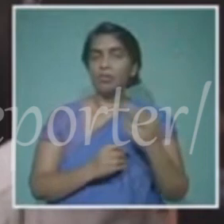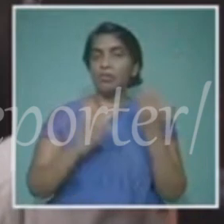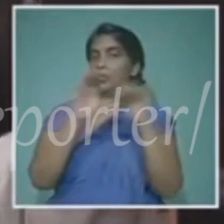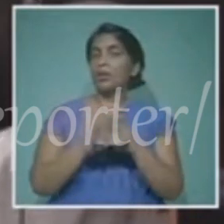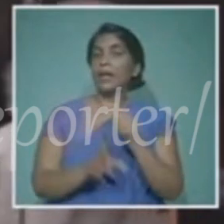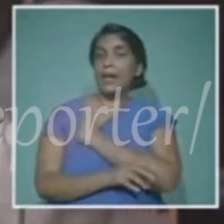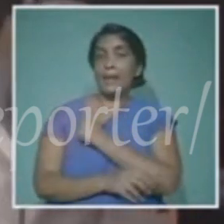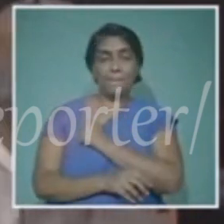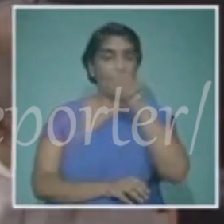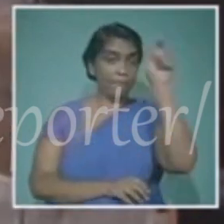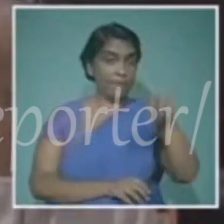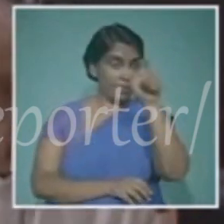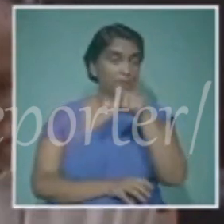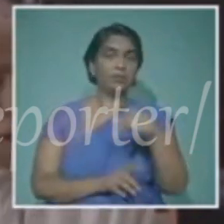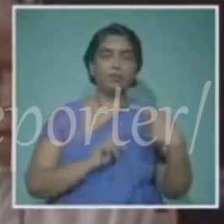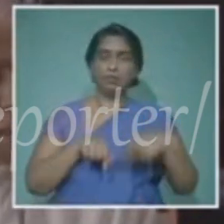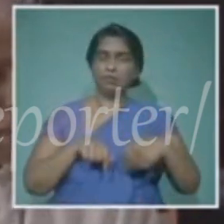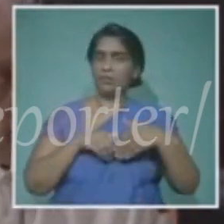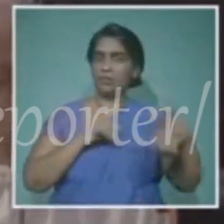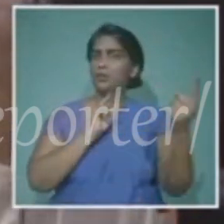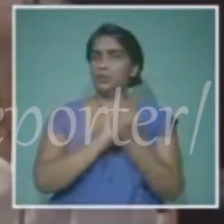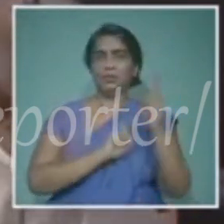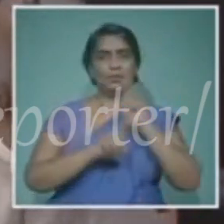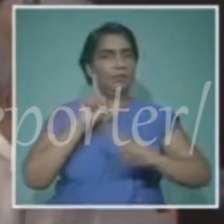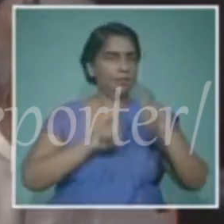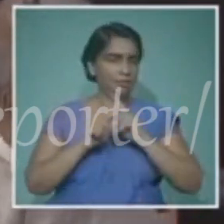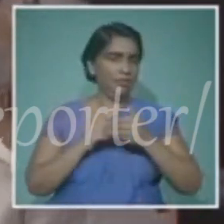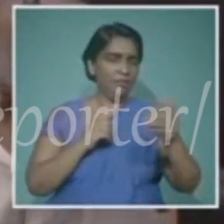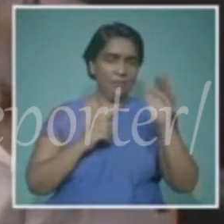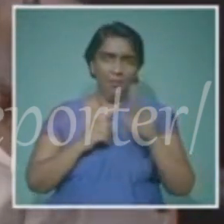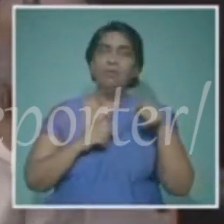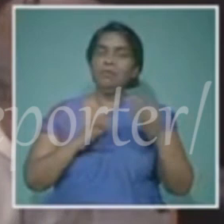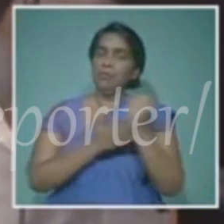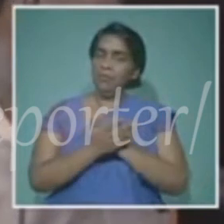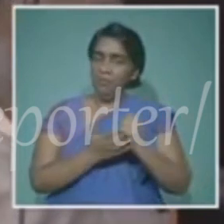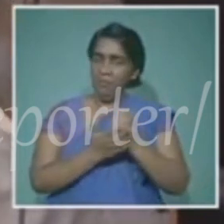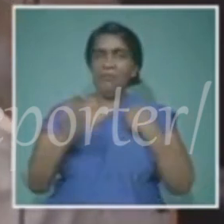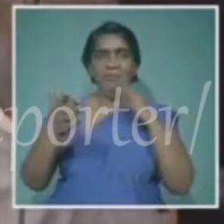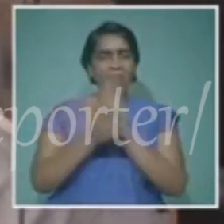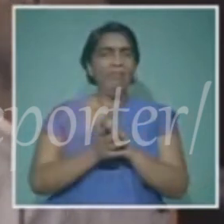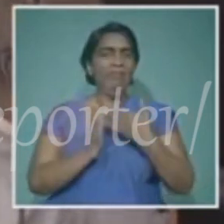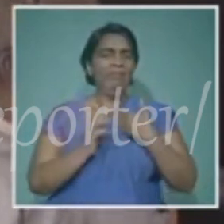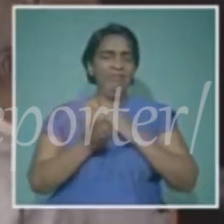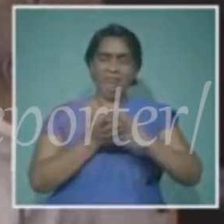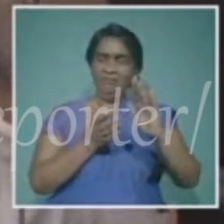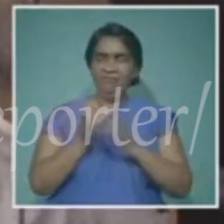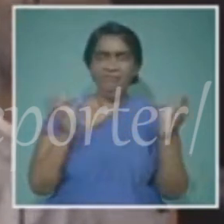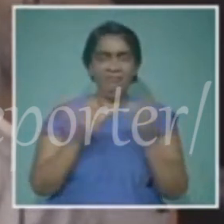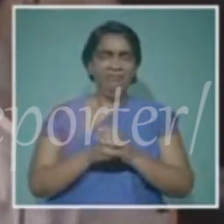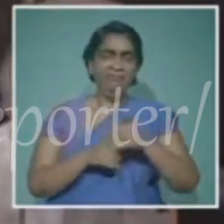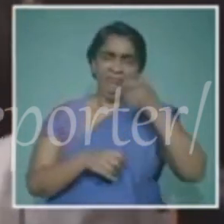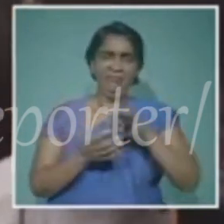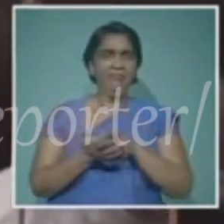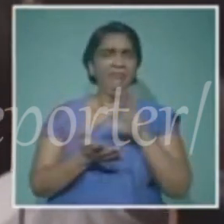කරන තානාපතිතුරු සමග අප මේ වන විටත් සාකච්ඡා පවත්වා තිබෙනවා. මේ සියලු දෙනා සමග බහුපාක්ෂික පොදු